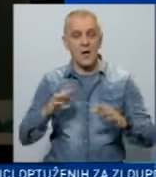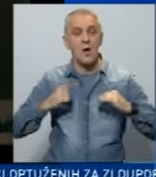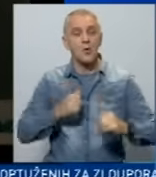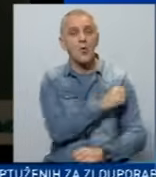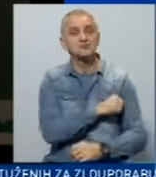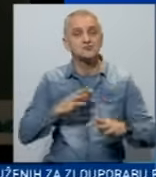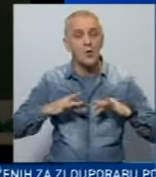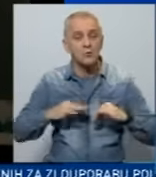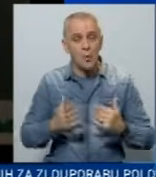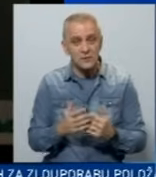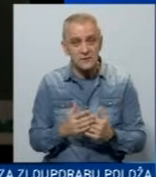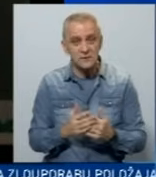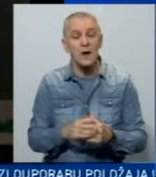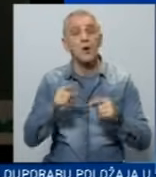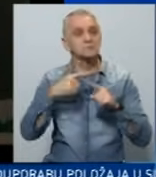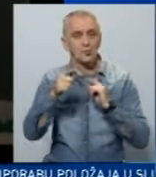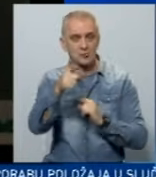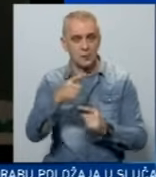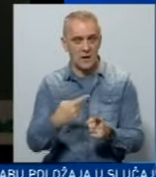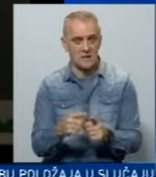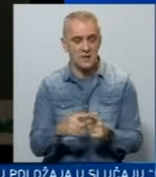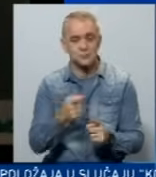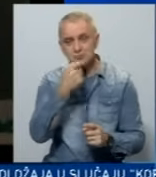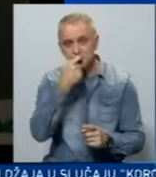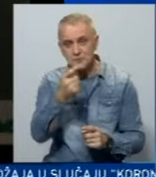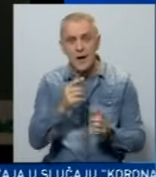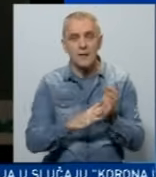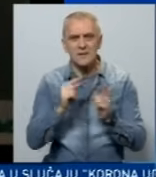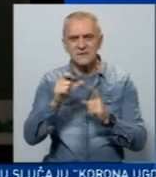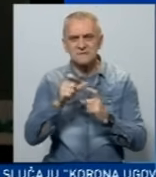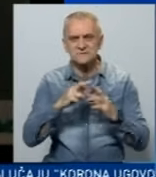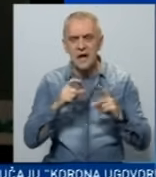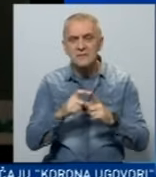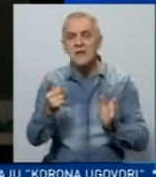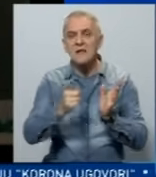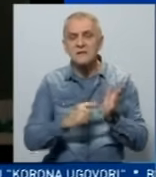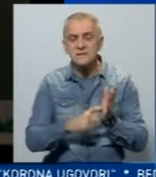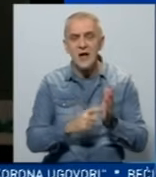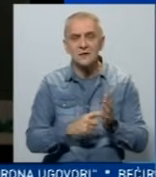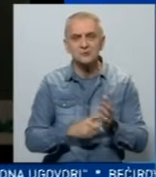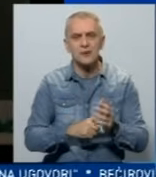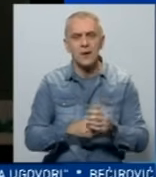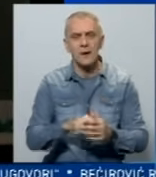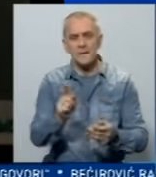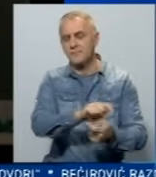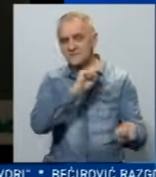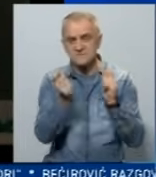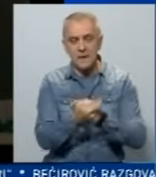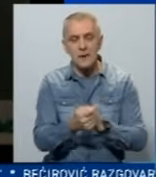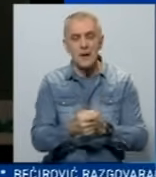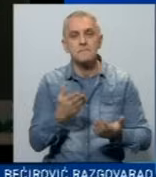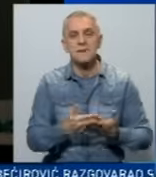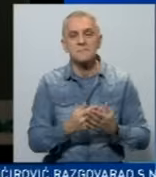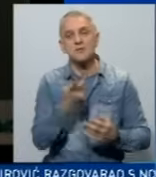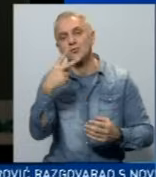godine, tako da je iz tih razloga sudija Strika Mirsad zatražio presignaciju predmeta na drugog